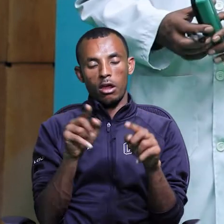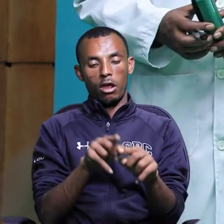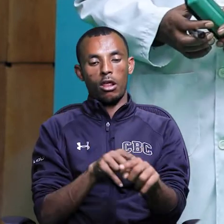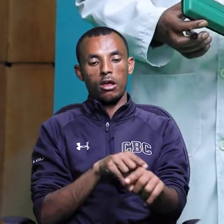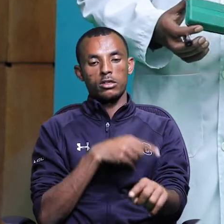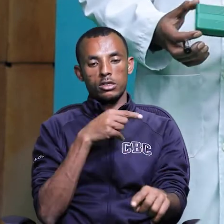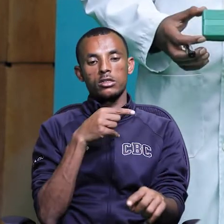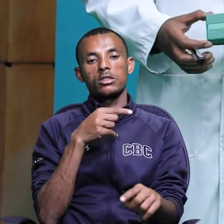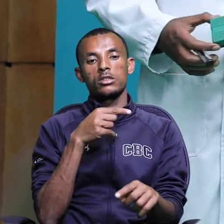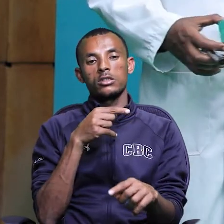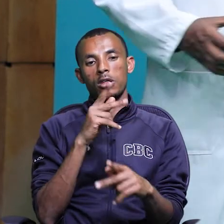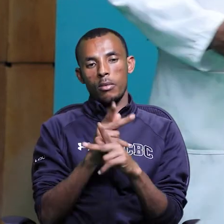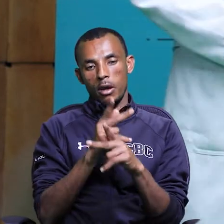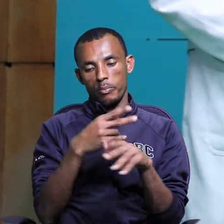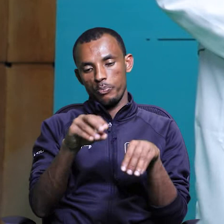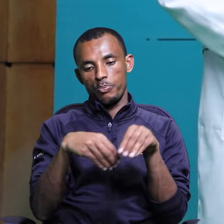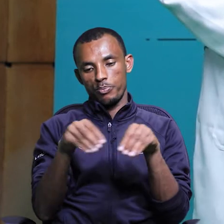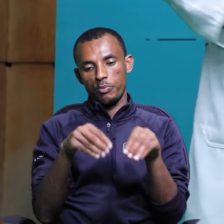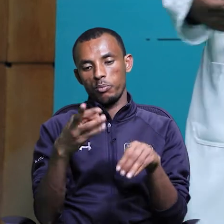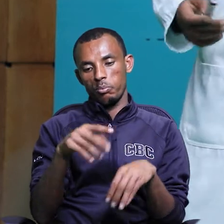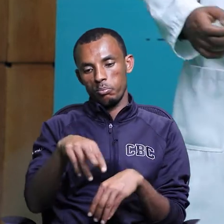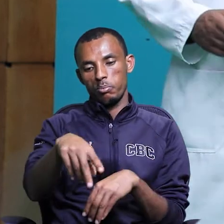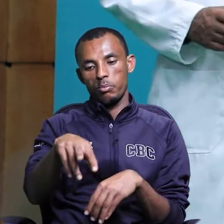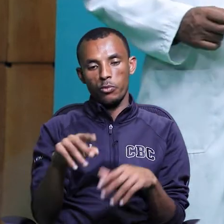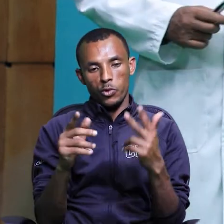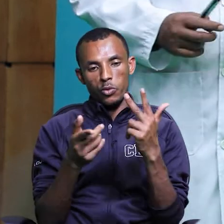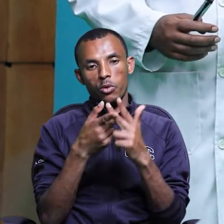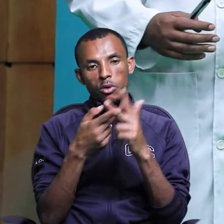ርቀታችንን ጠብቀን እንድንቀሳቀስ። ሶስተኛው